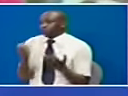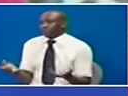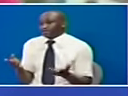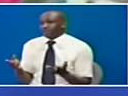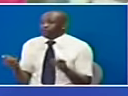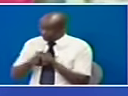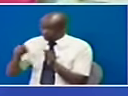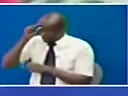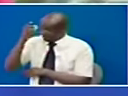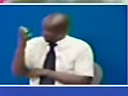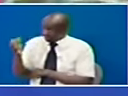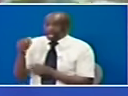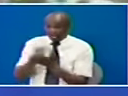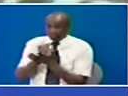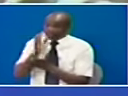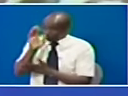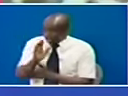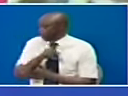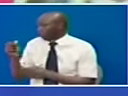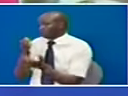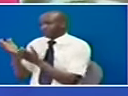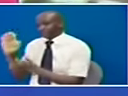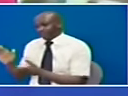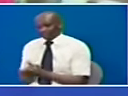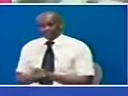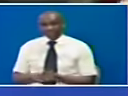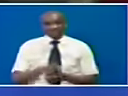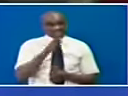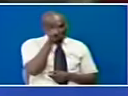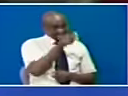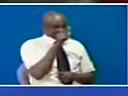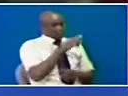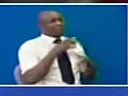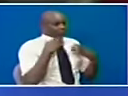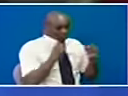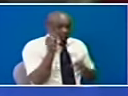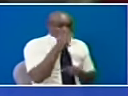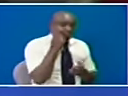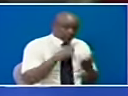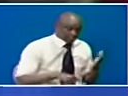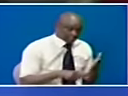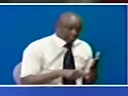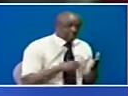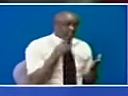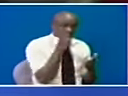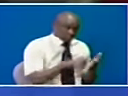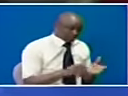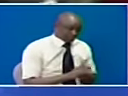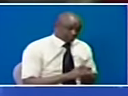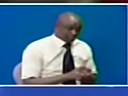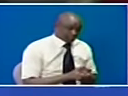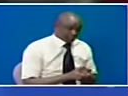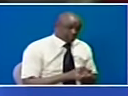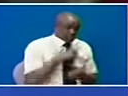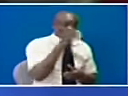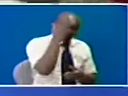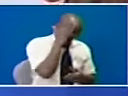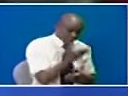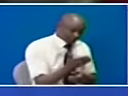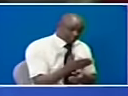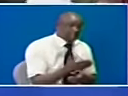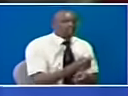pia utakuwa katika afisi yako kisha utaondoka utaenda kufanya biashara. Hapana, ile mheshimiwa rais amesema ni kwamba na wewe usiongee ni kama unatoka nje nyingine unajua masuala haya.